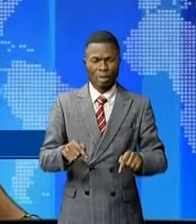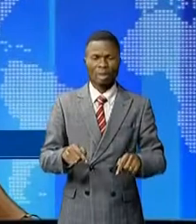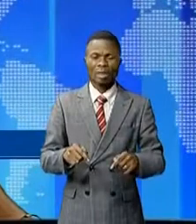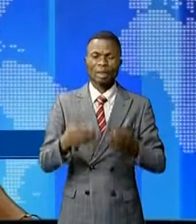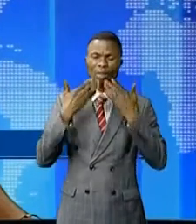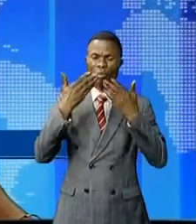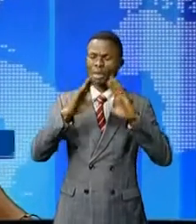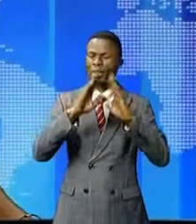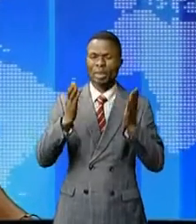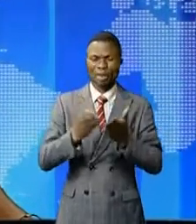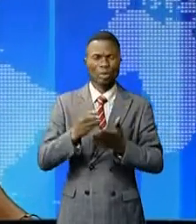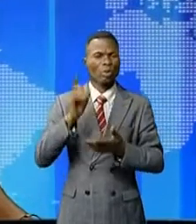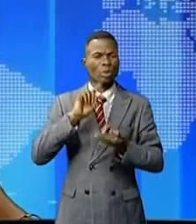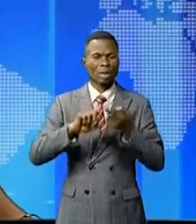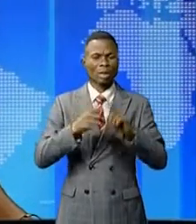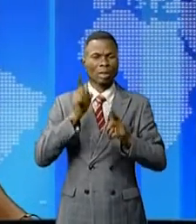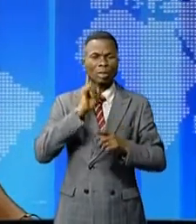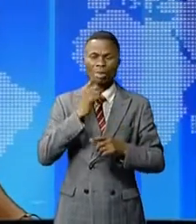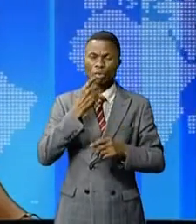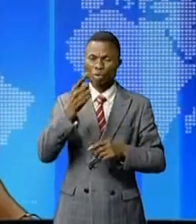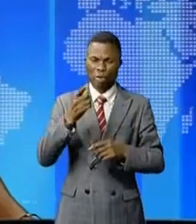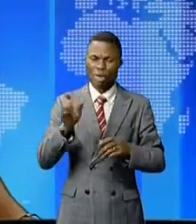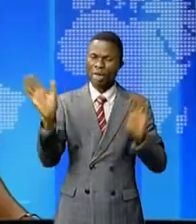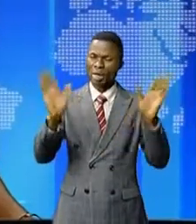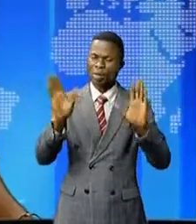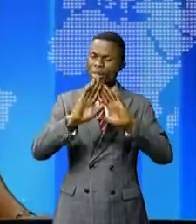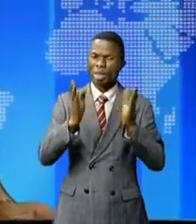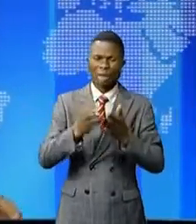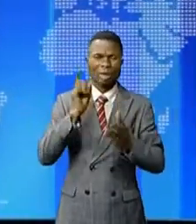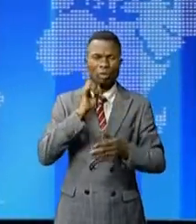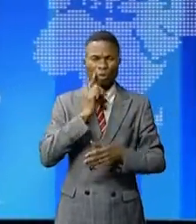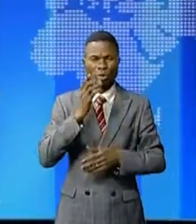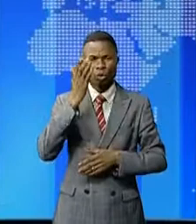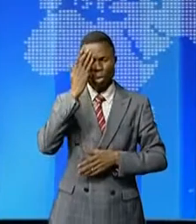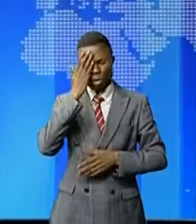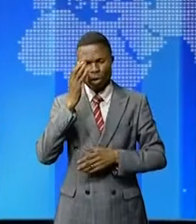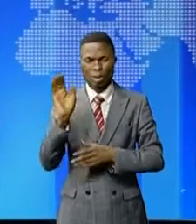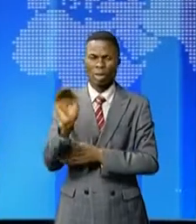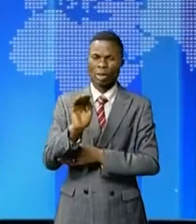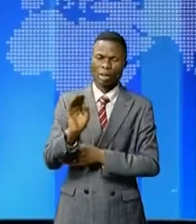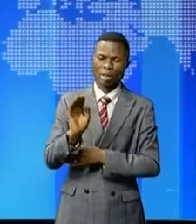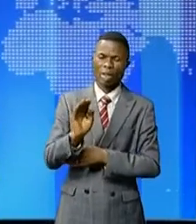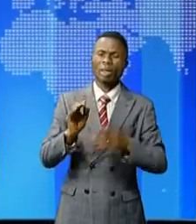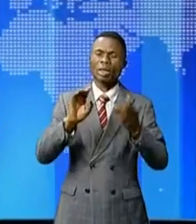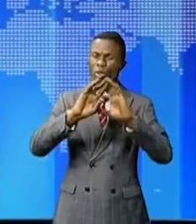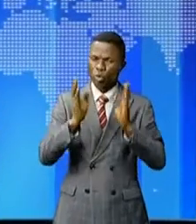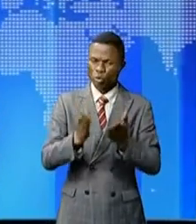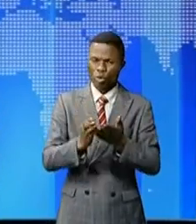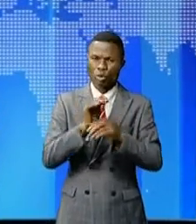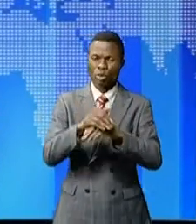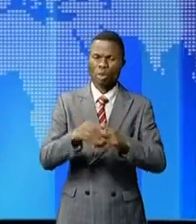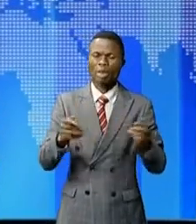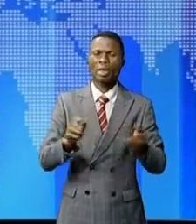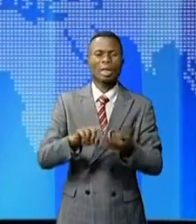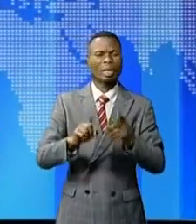journal des 19h réalisé par Chimène Dondo et Patti Kouedi. Elie Toumba a concouru à sa